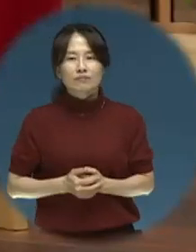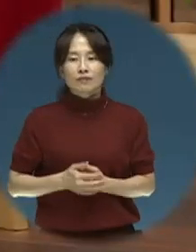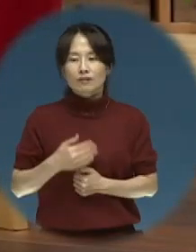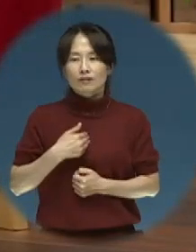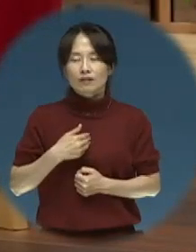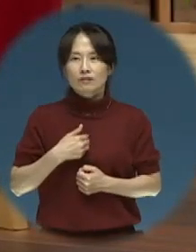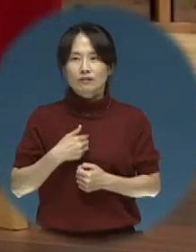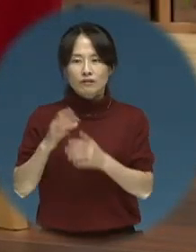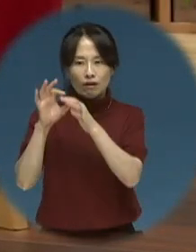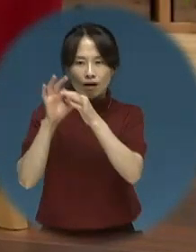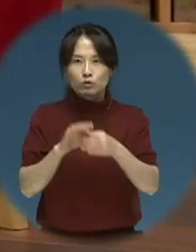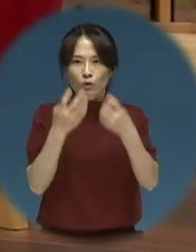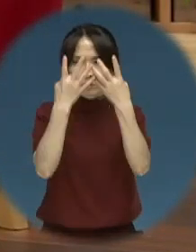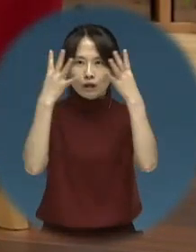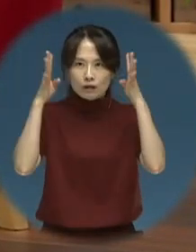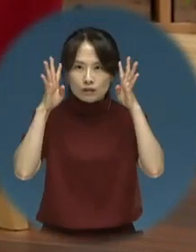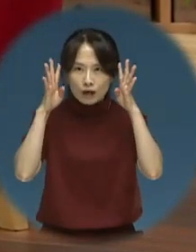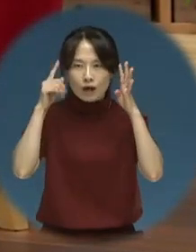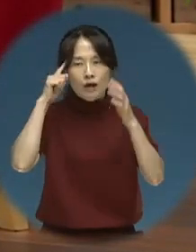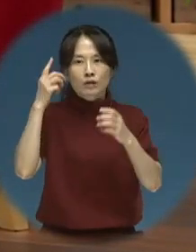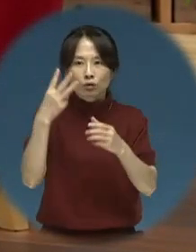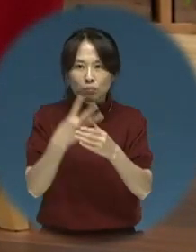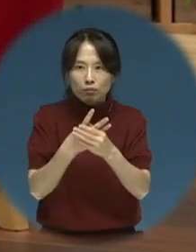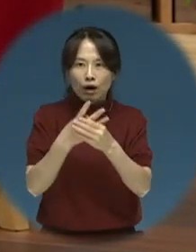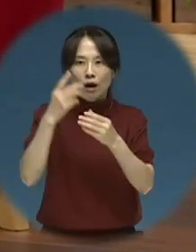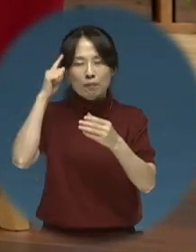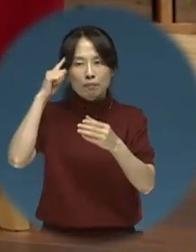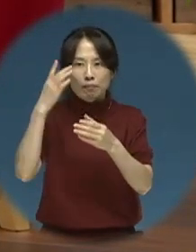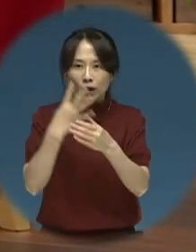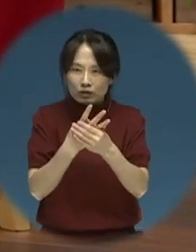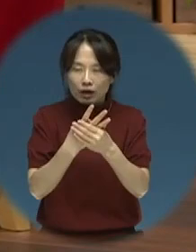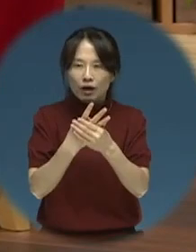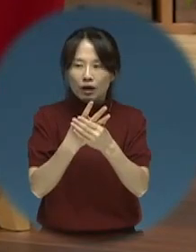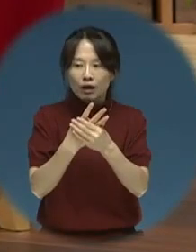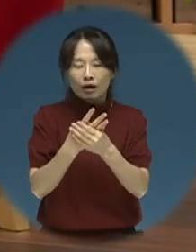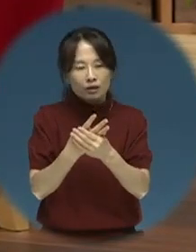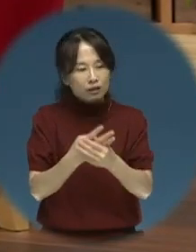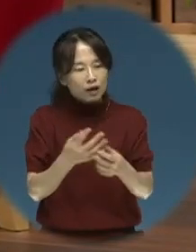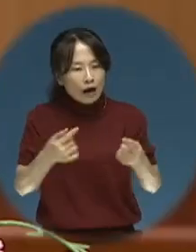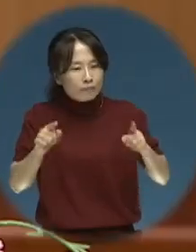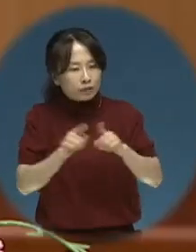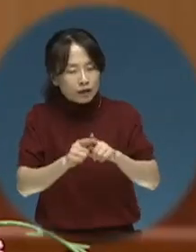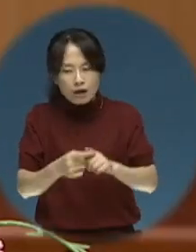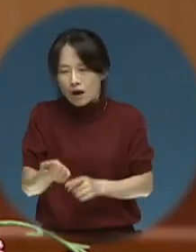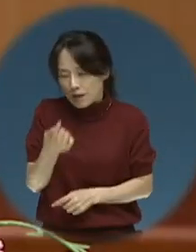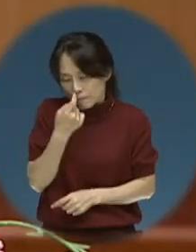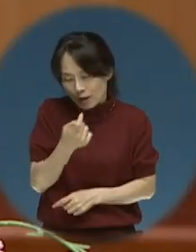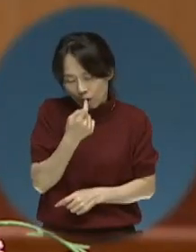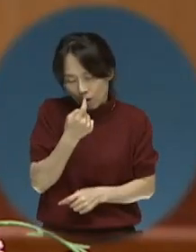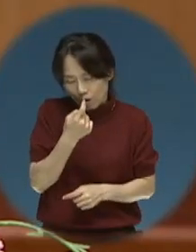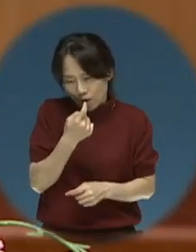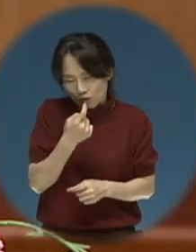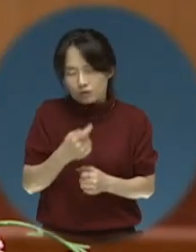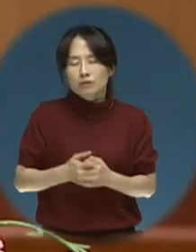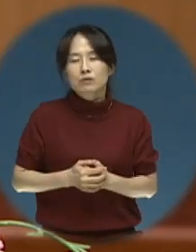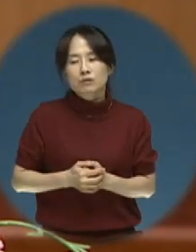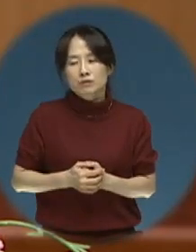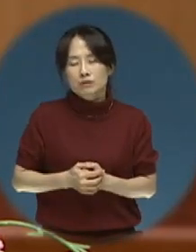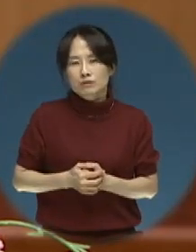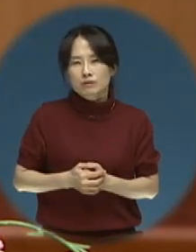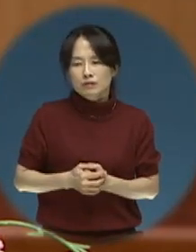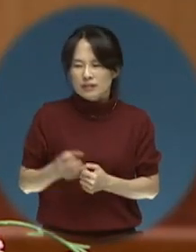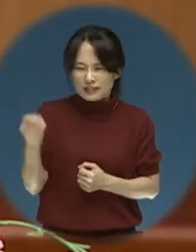이거 이제 계속 같이 이제 해오면서 아마 몇천 번 들었을 거예요. 제가 좀 급한 데가